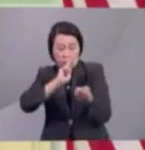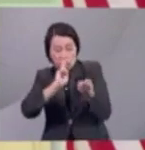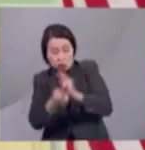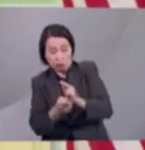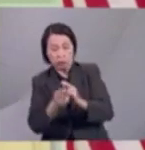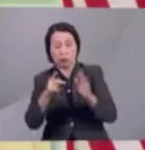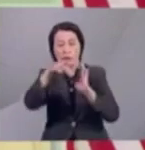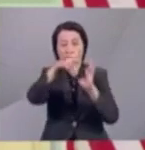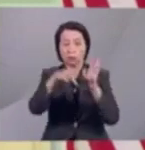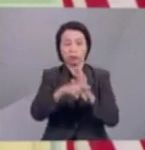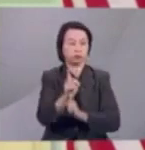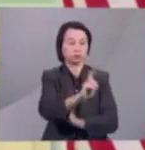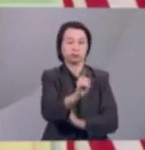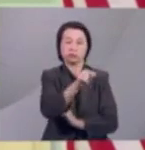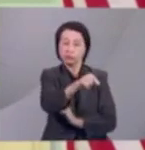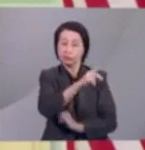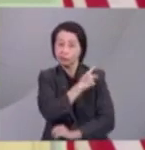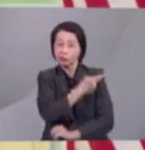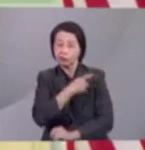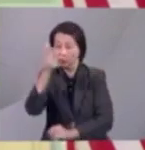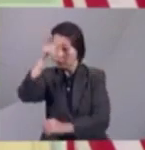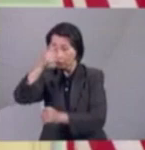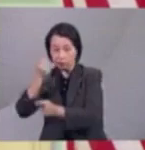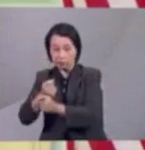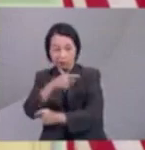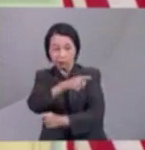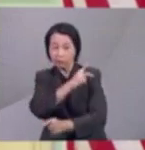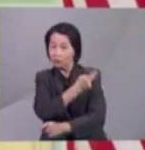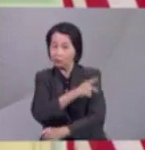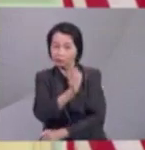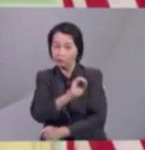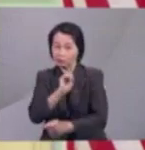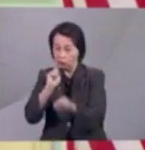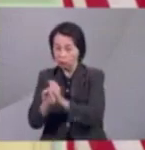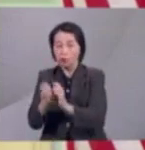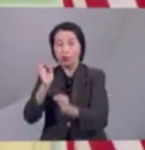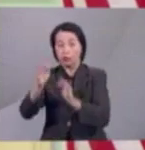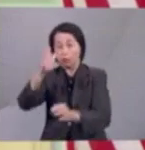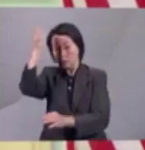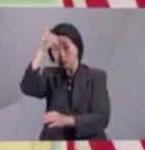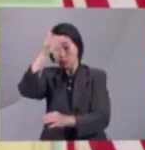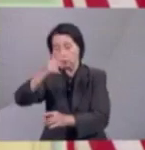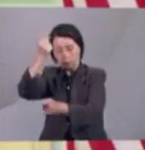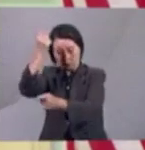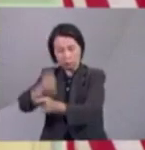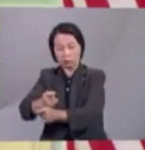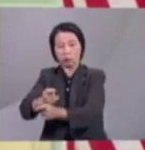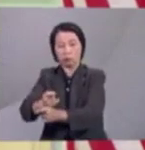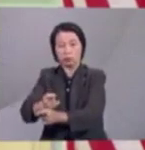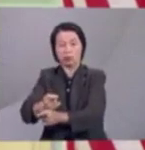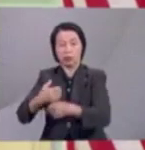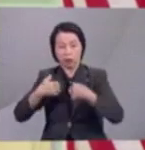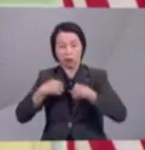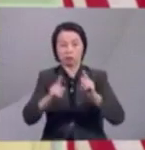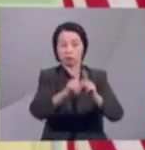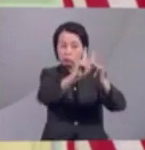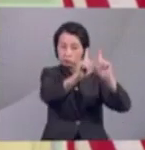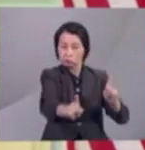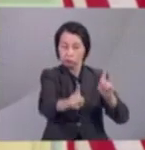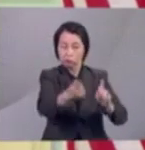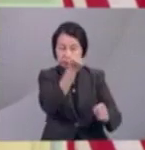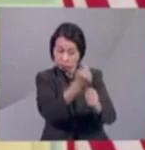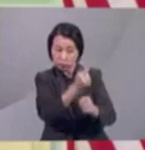yang ditetapkan oleh kerajaan. Apabila kerajaan menetapkan perlu ada social distancing